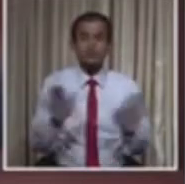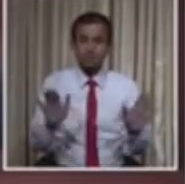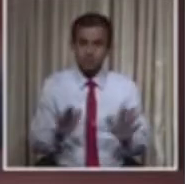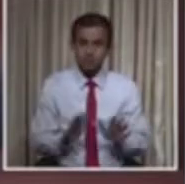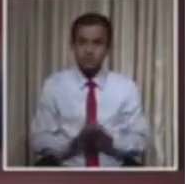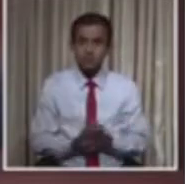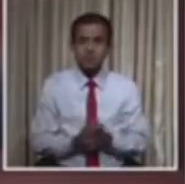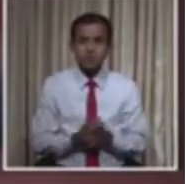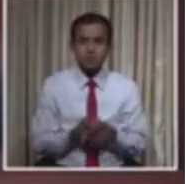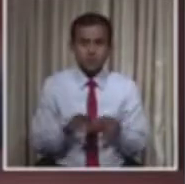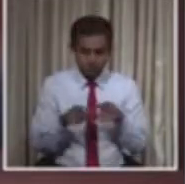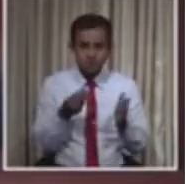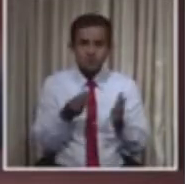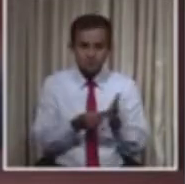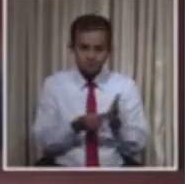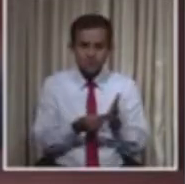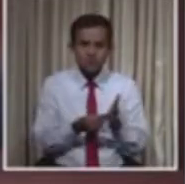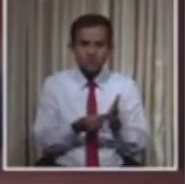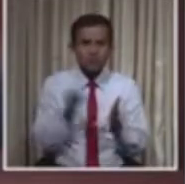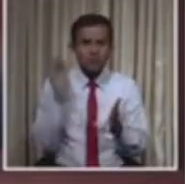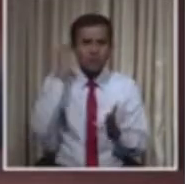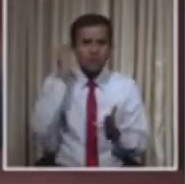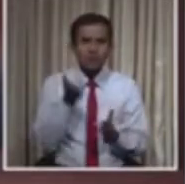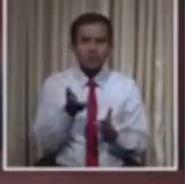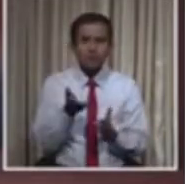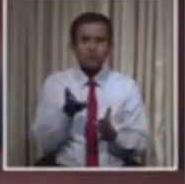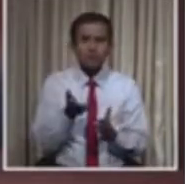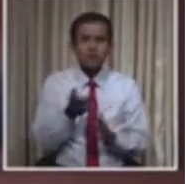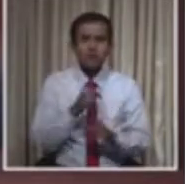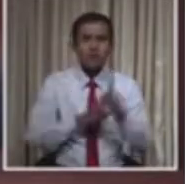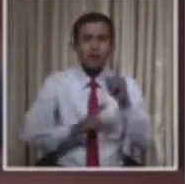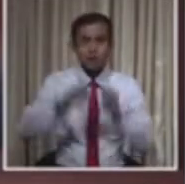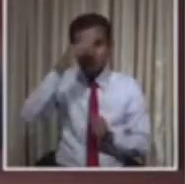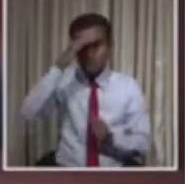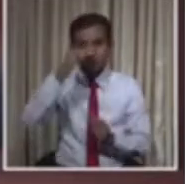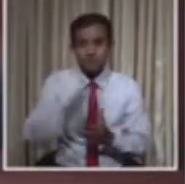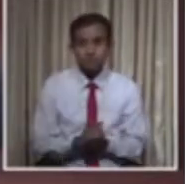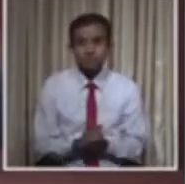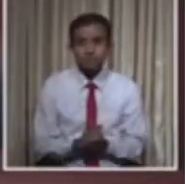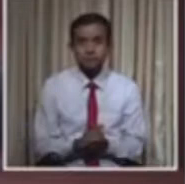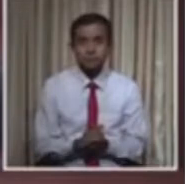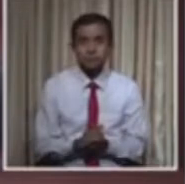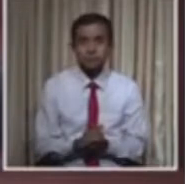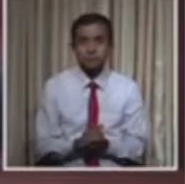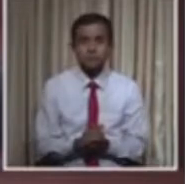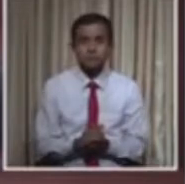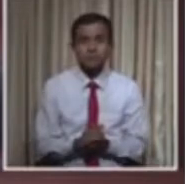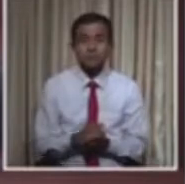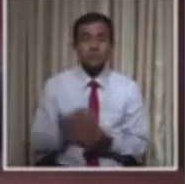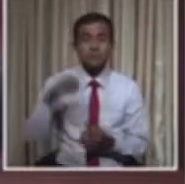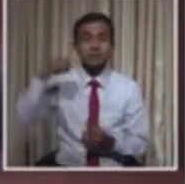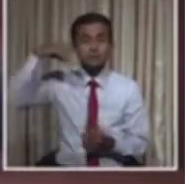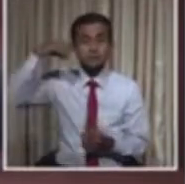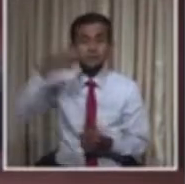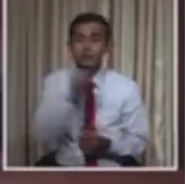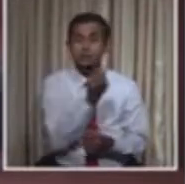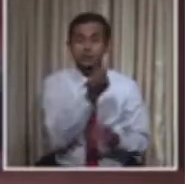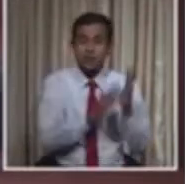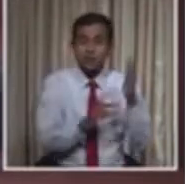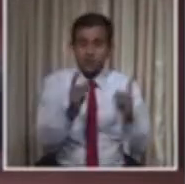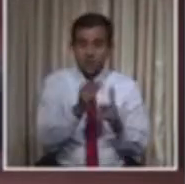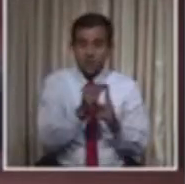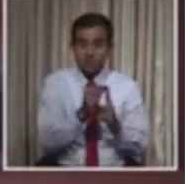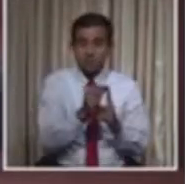ඒතර එහෙම එකක් තියෙනවද කියලාත් අපි දැනගන්න ඕන එනිසා ගරු කතානායකතුමනි විදුලි මුදල් අමාත්‍යවරයාට